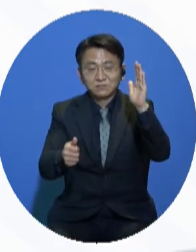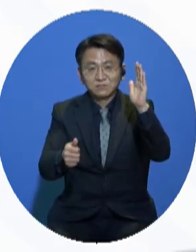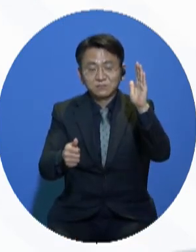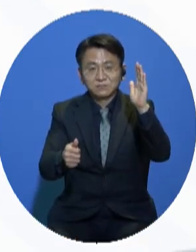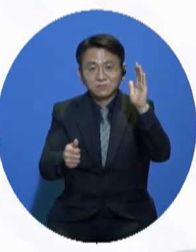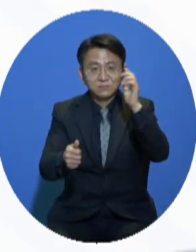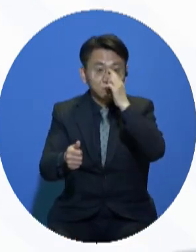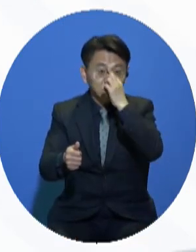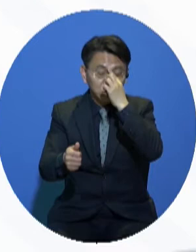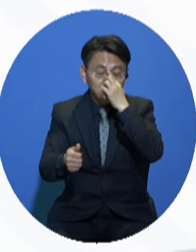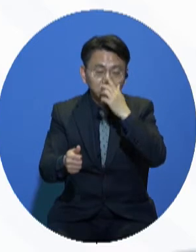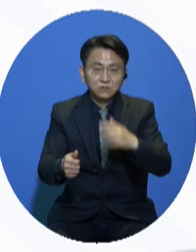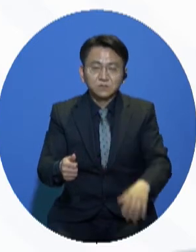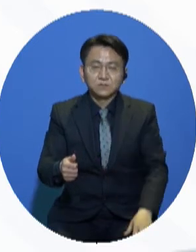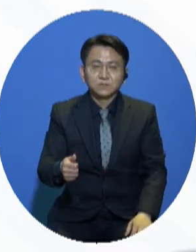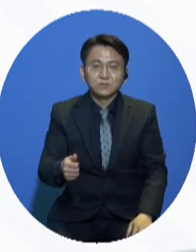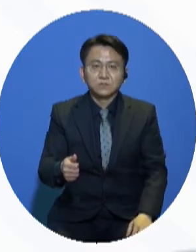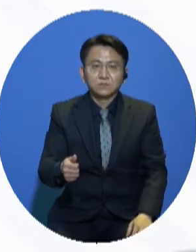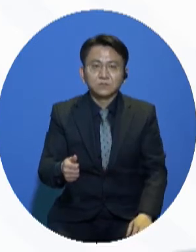위원장님이